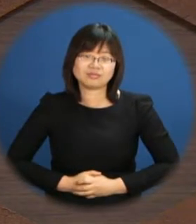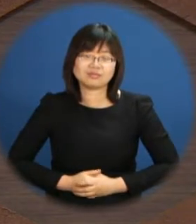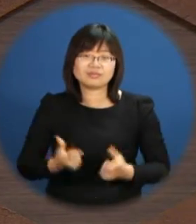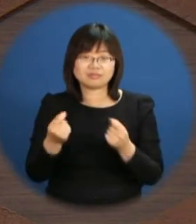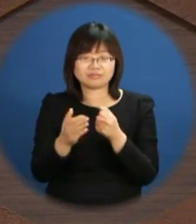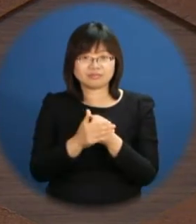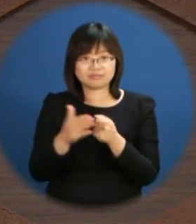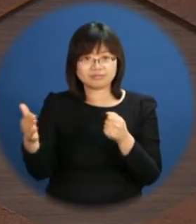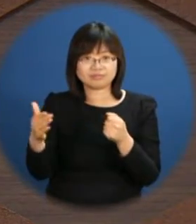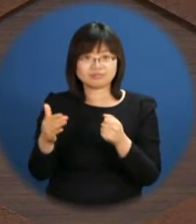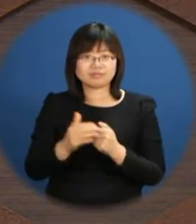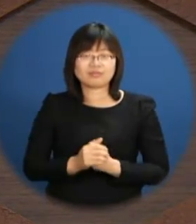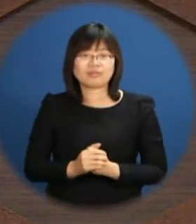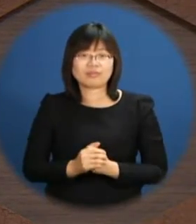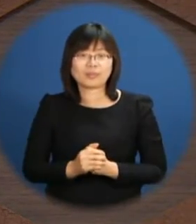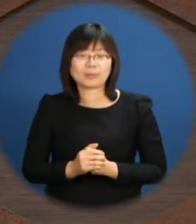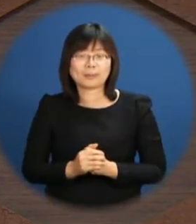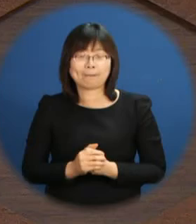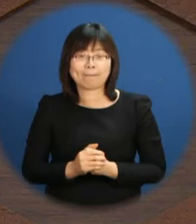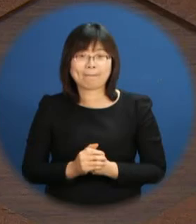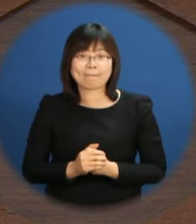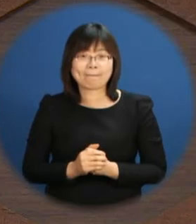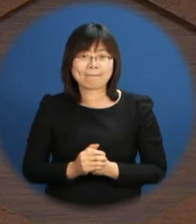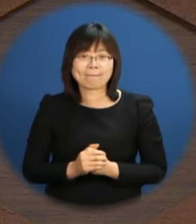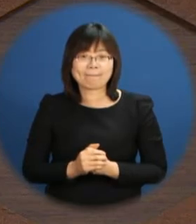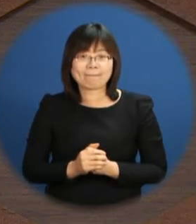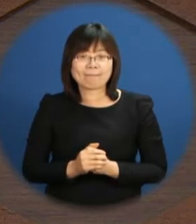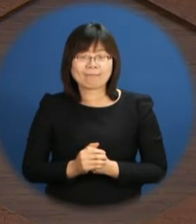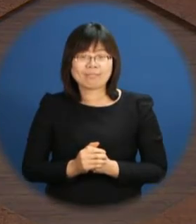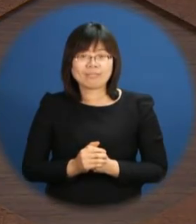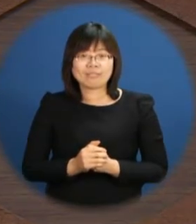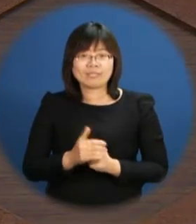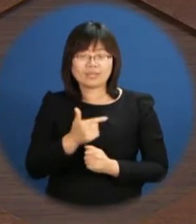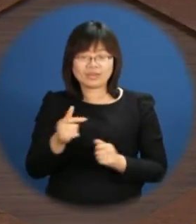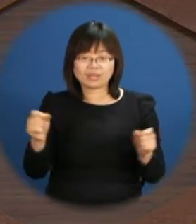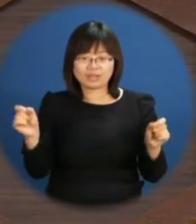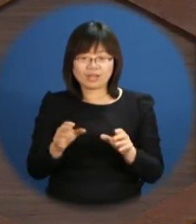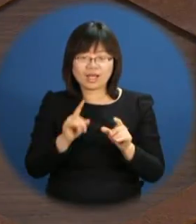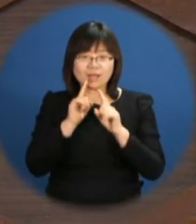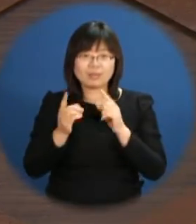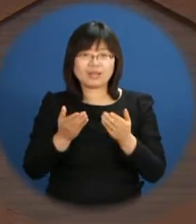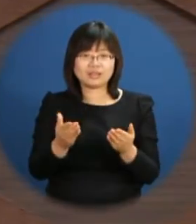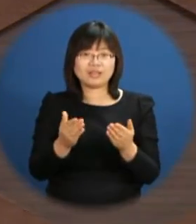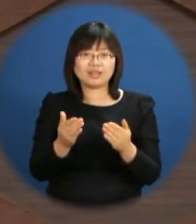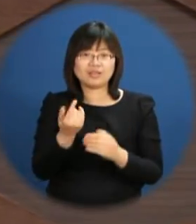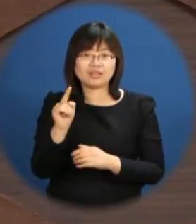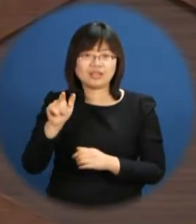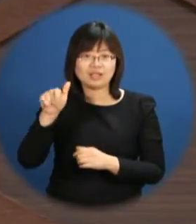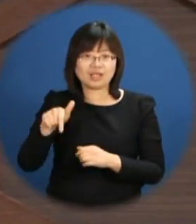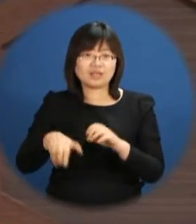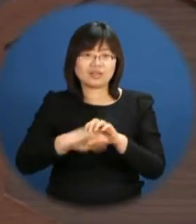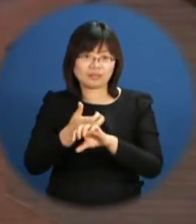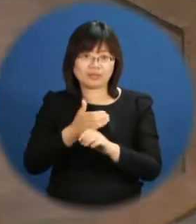그래서 이제 이것이 아주 짧게 말씀드린 화학 혁명입니다